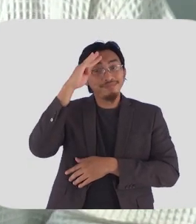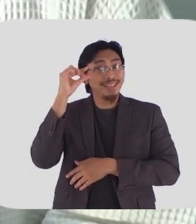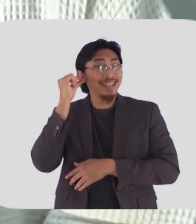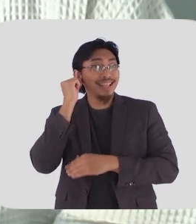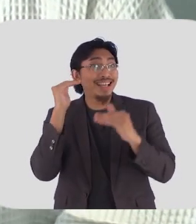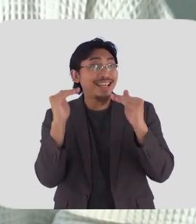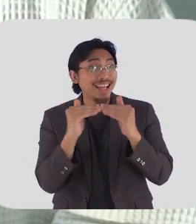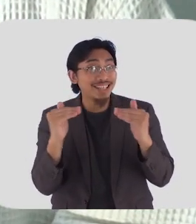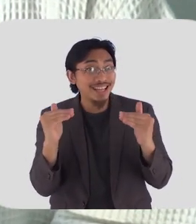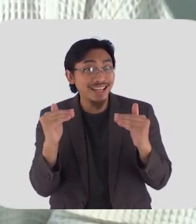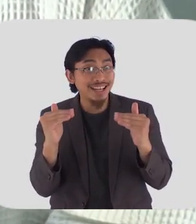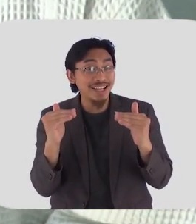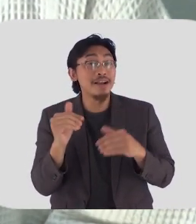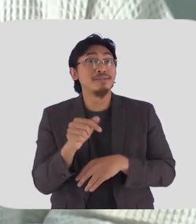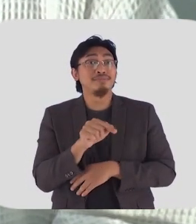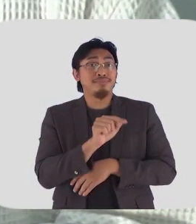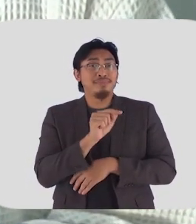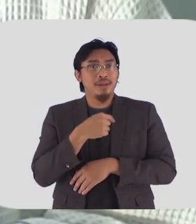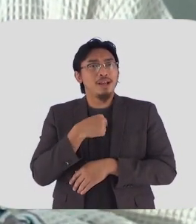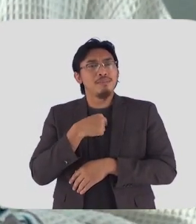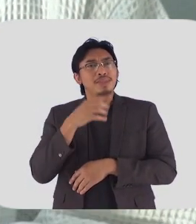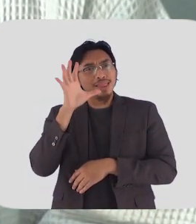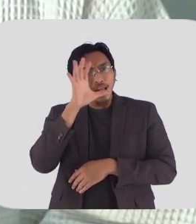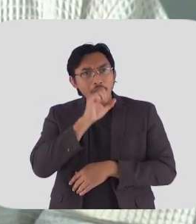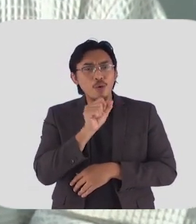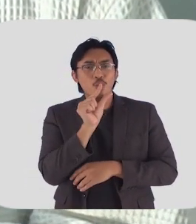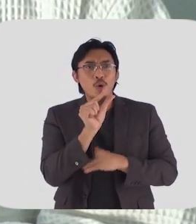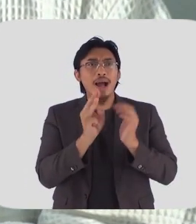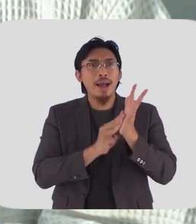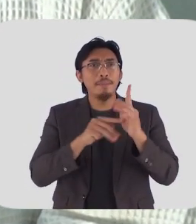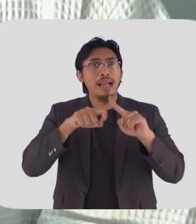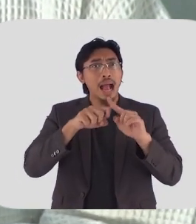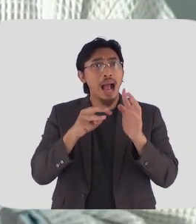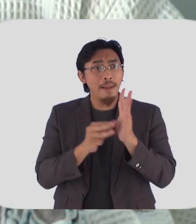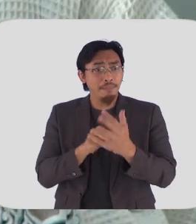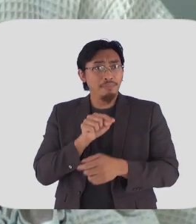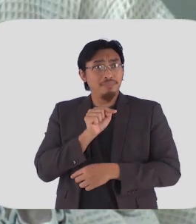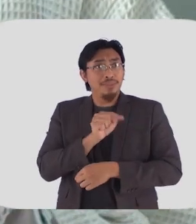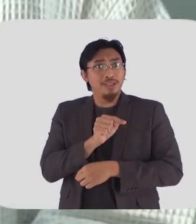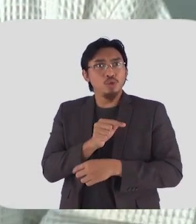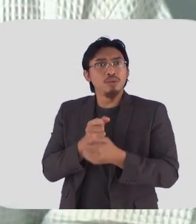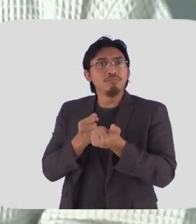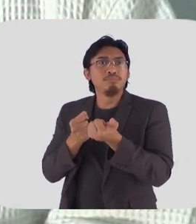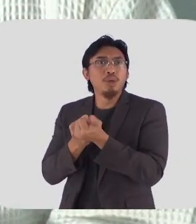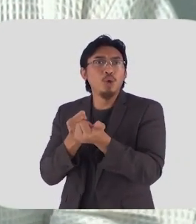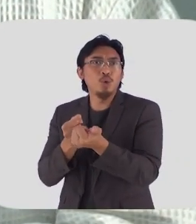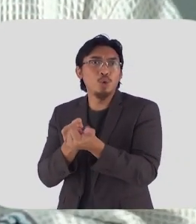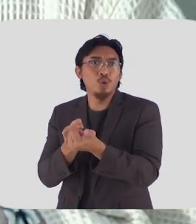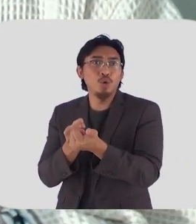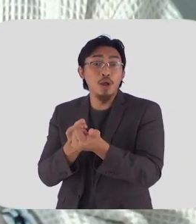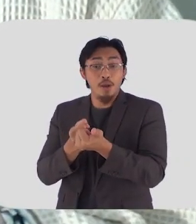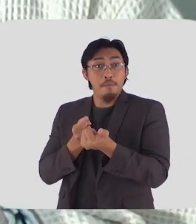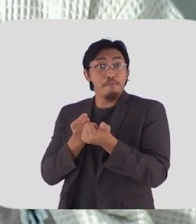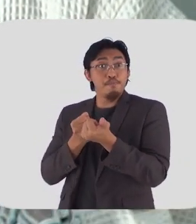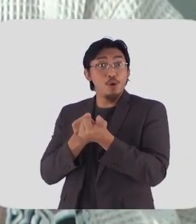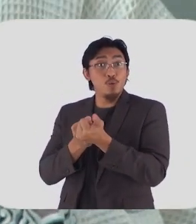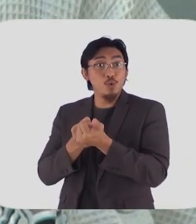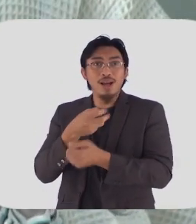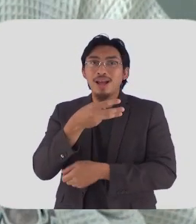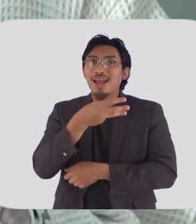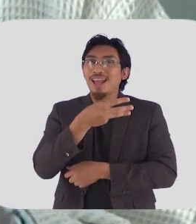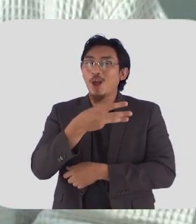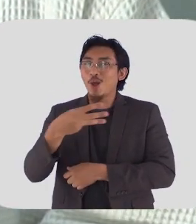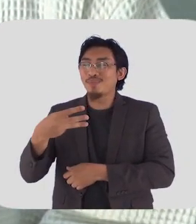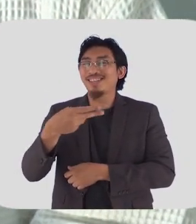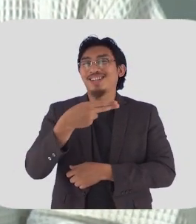tentang kesetaraan gender, kemudian sebagaimana kita ketahui bahwa UMKM itu penyumbang